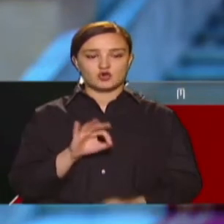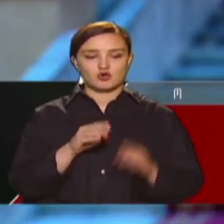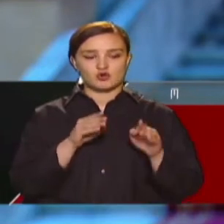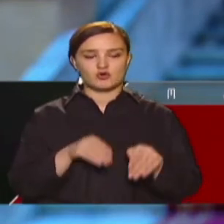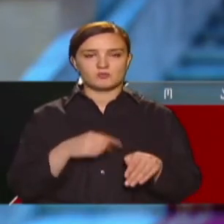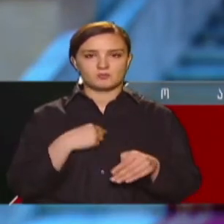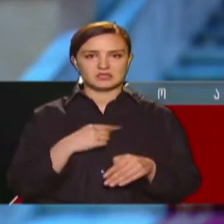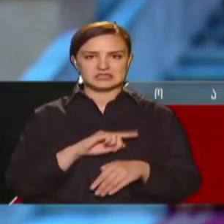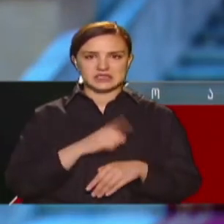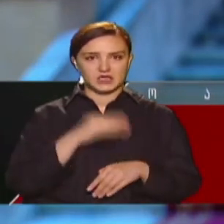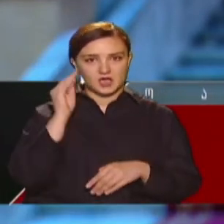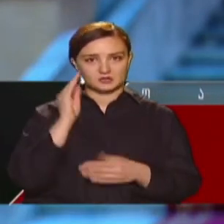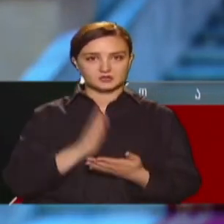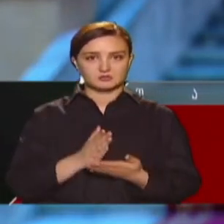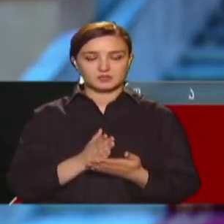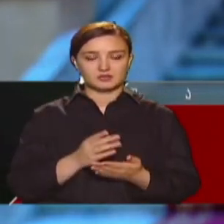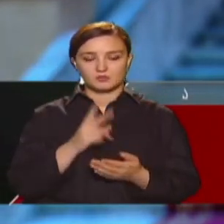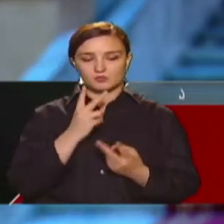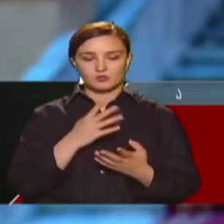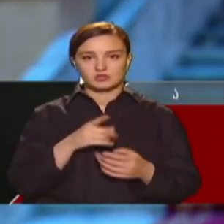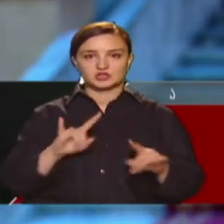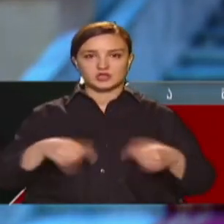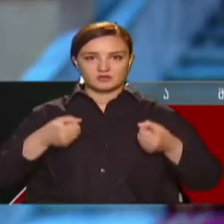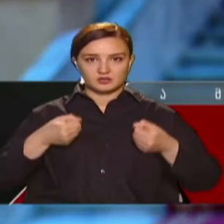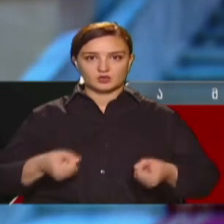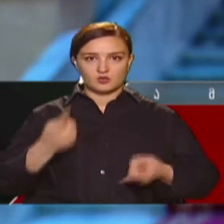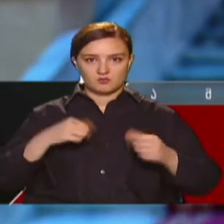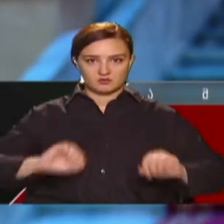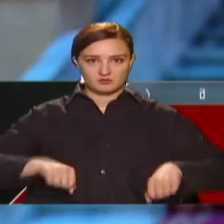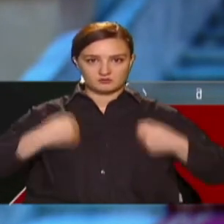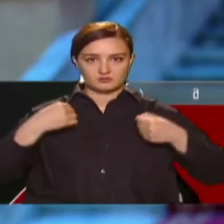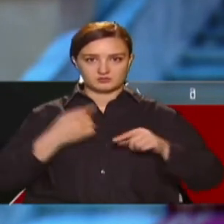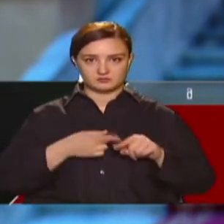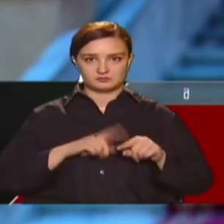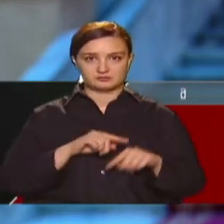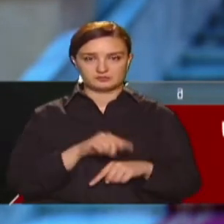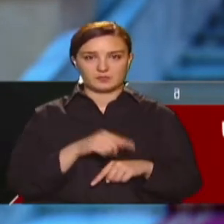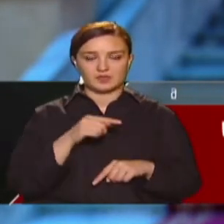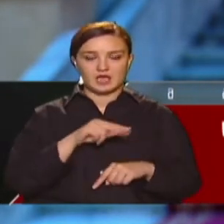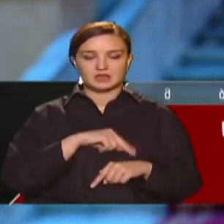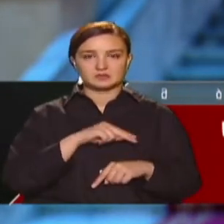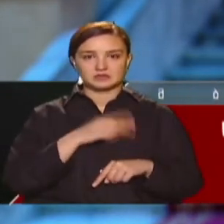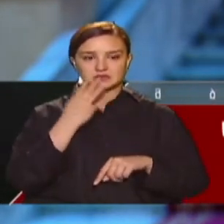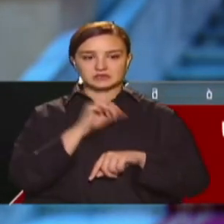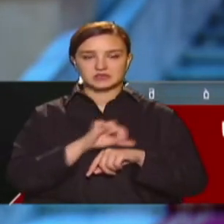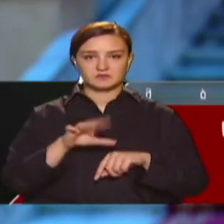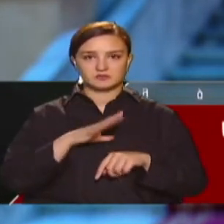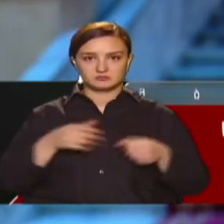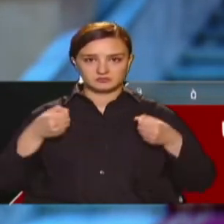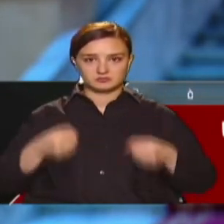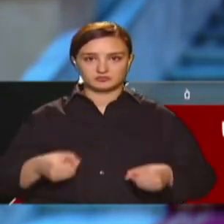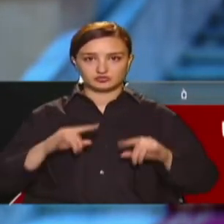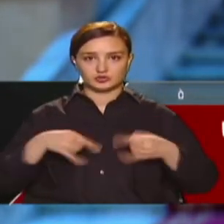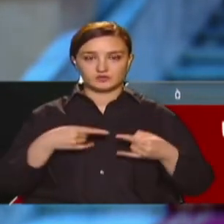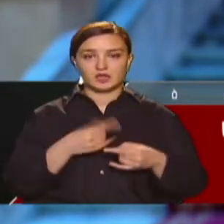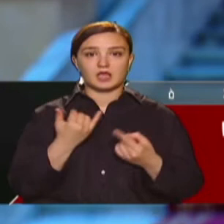მაქვს აზრი ჩამოყალიბებული. ეტყობა ის ჩახტილი შარვალი ამოიცვა უკან, რომელიც ადმინისტრაციულ საზღვართან ჩაიხადა და ეხლა